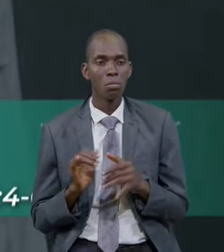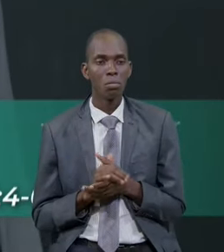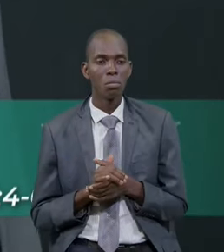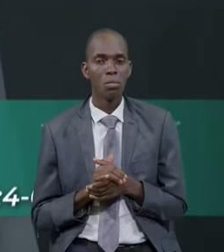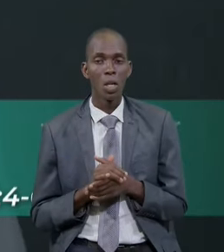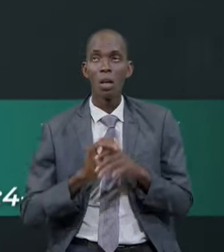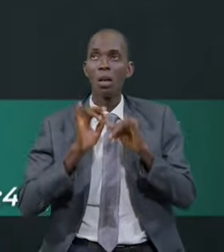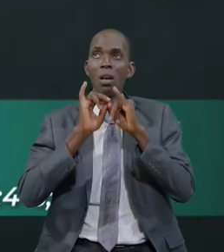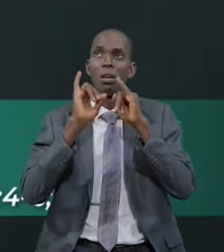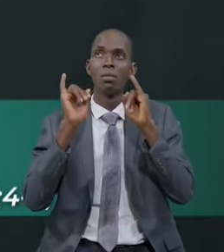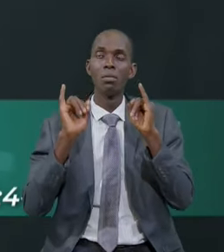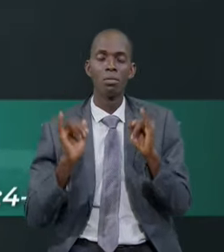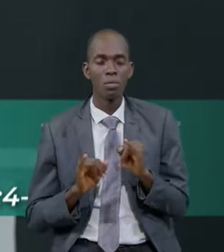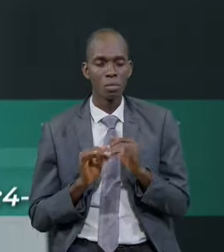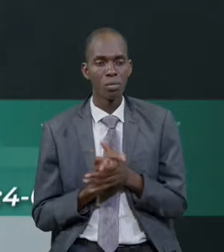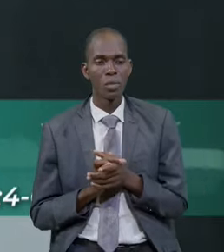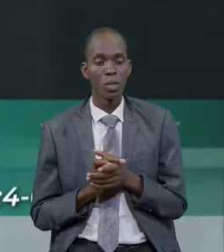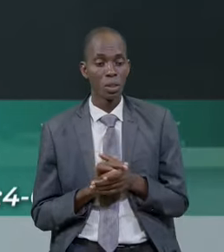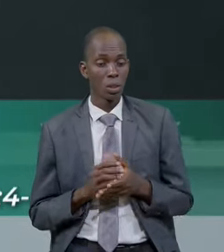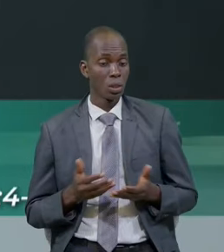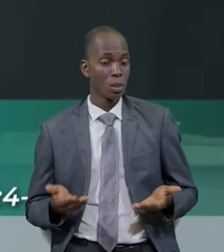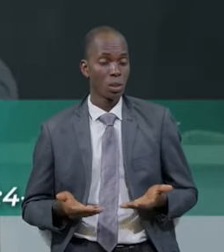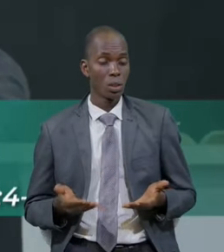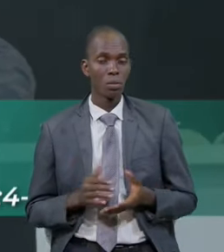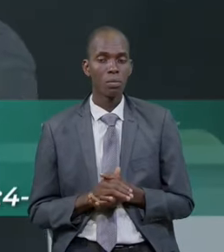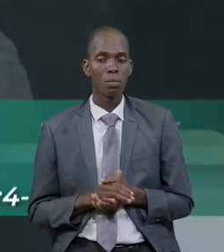l'idolâtrie. Alors nous voici ici.